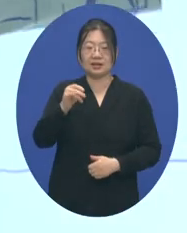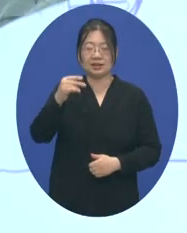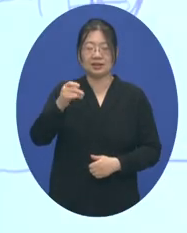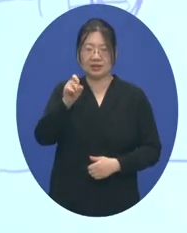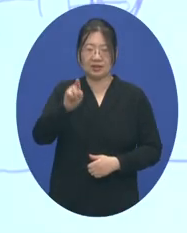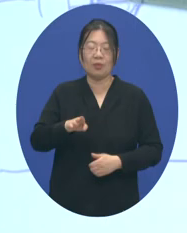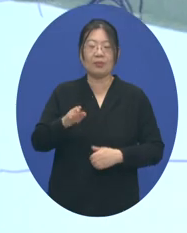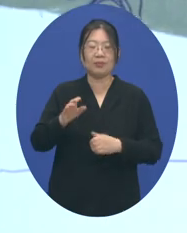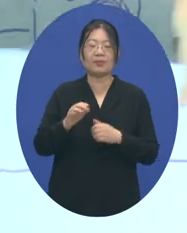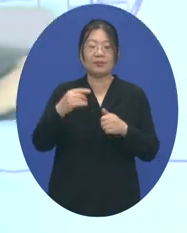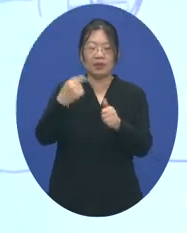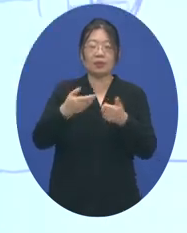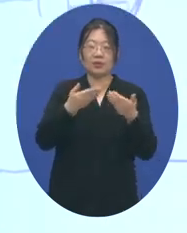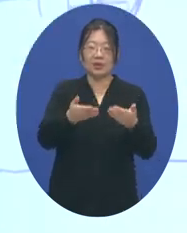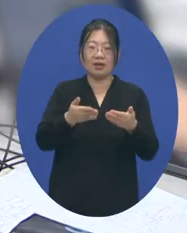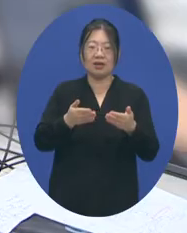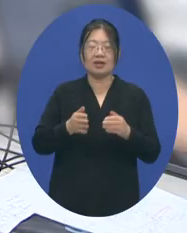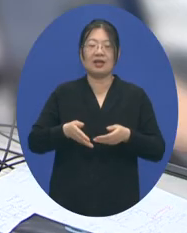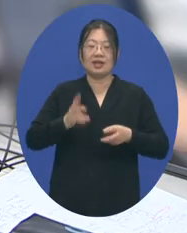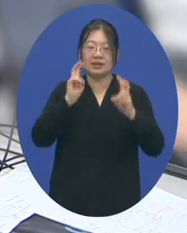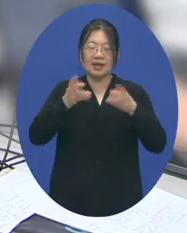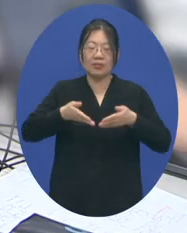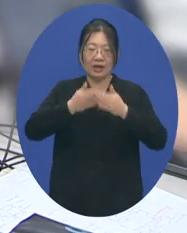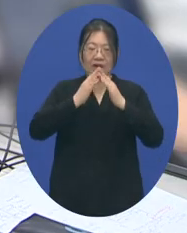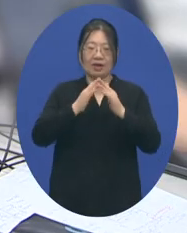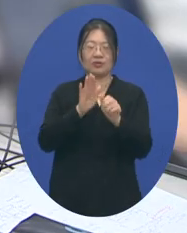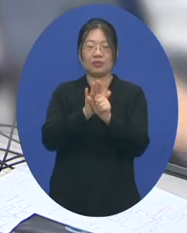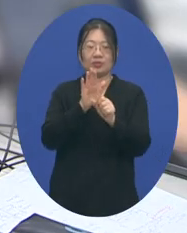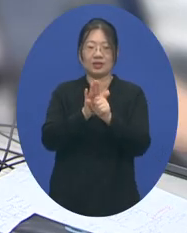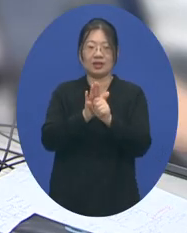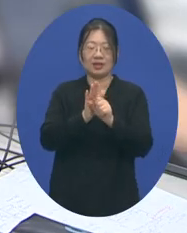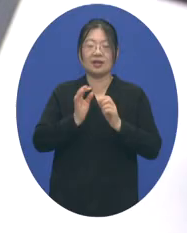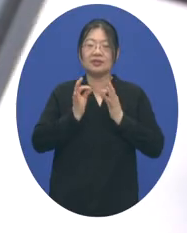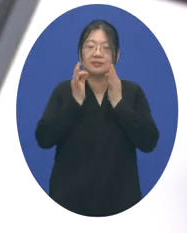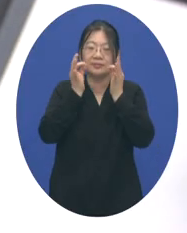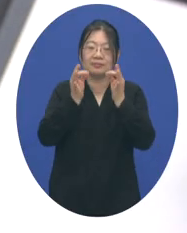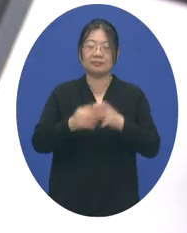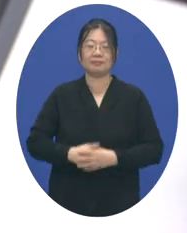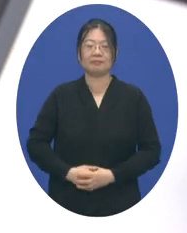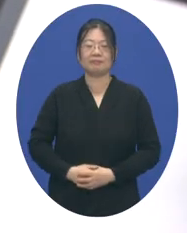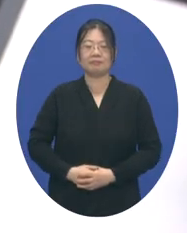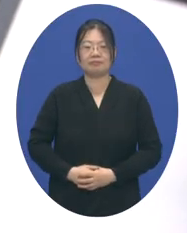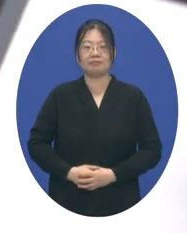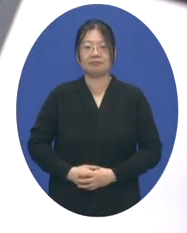운영해 창업자 교육을 확대하는 등 벤처 스타트업 활성화에도 힘쓸 예정입니다.